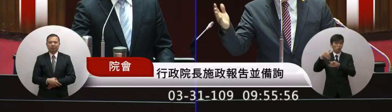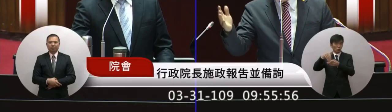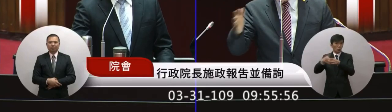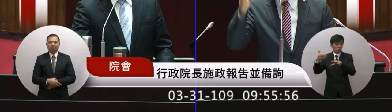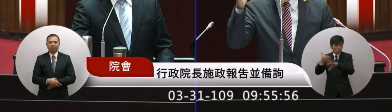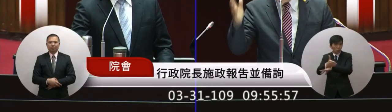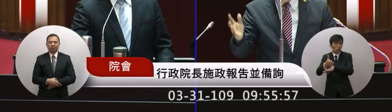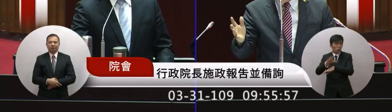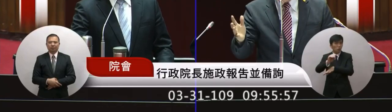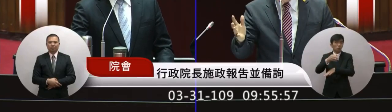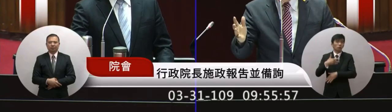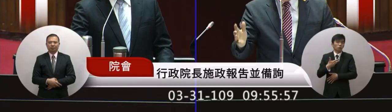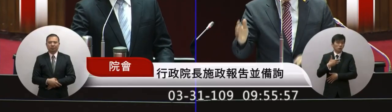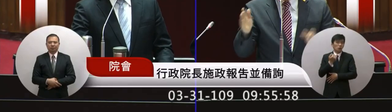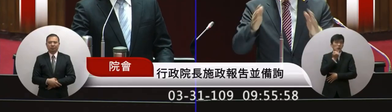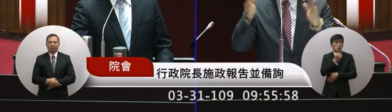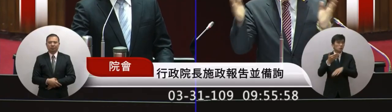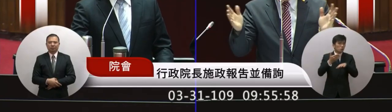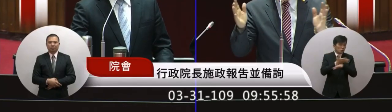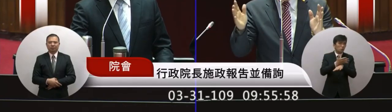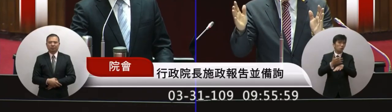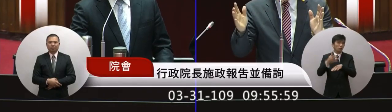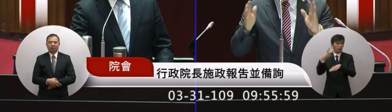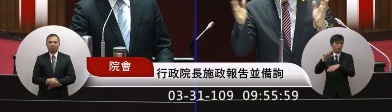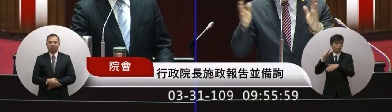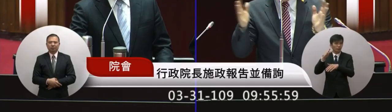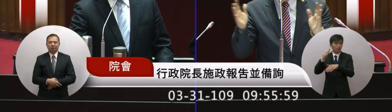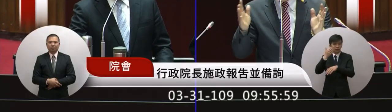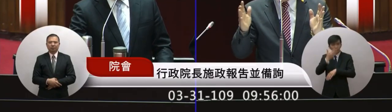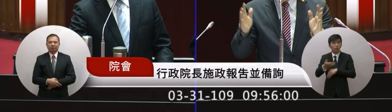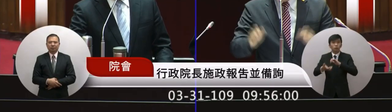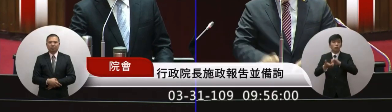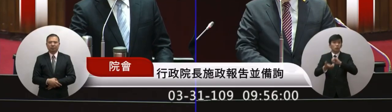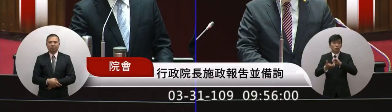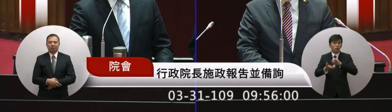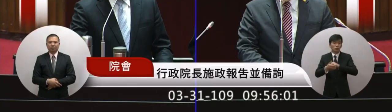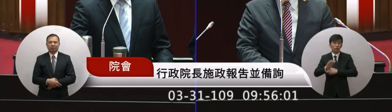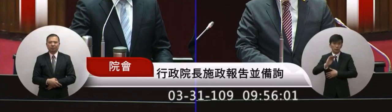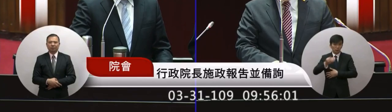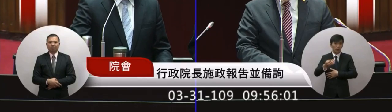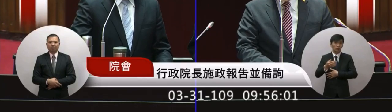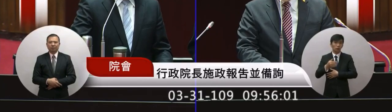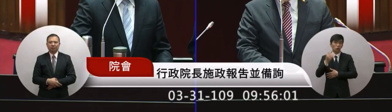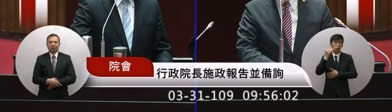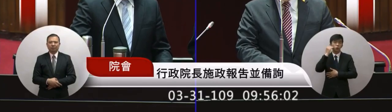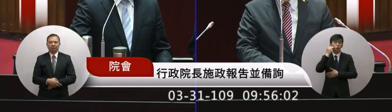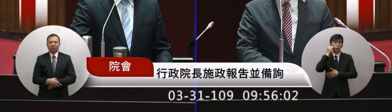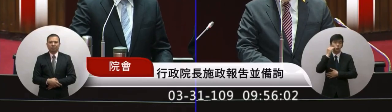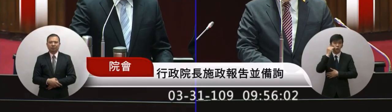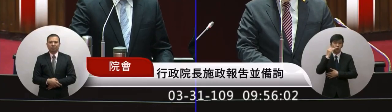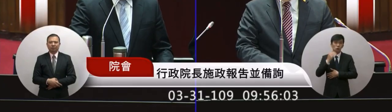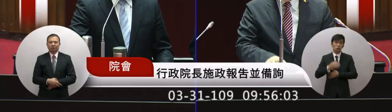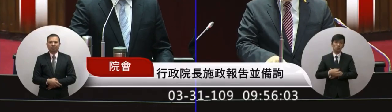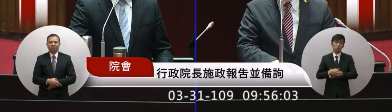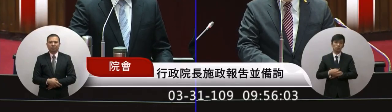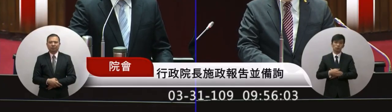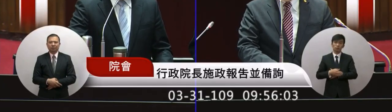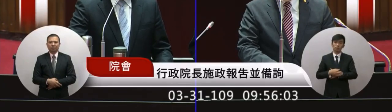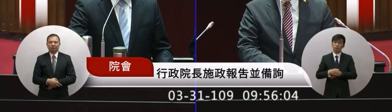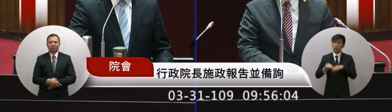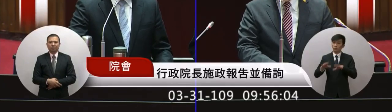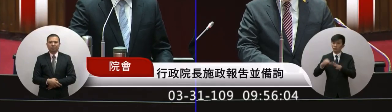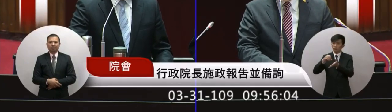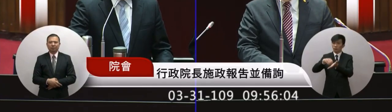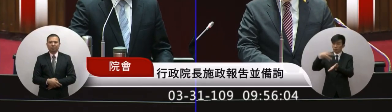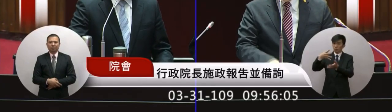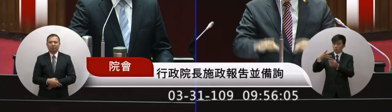不会过也很有可能，所以他到底会怎么样，这些我们不理解。可是如果现在核四他就